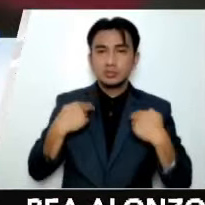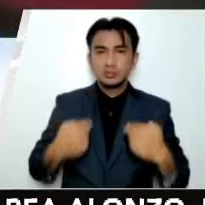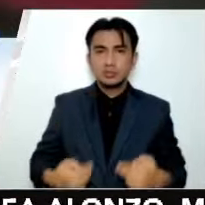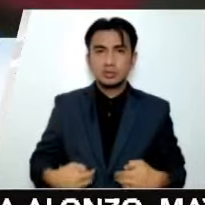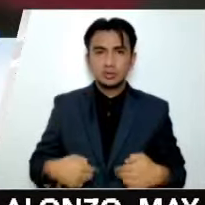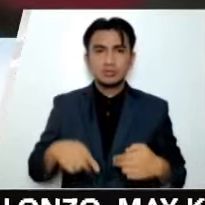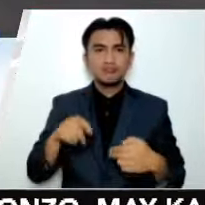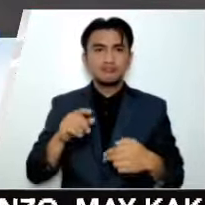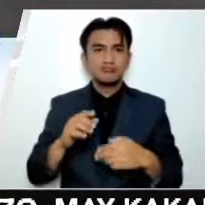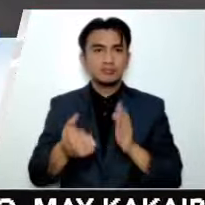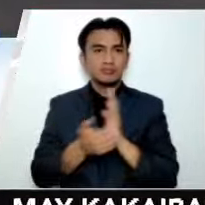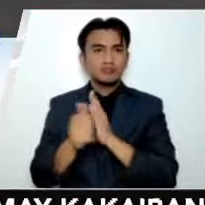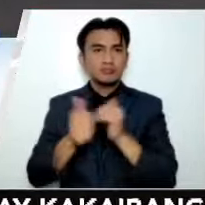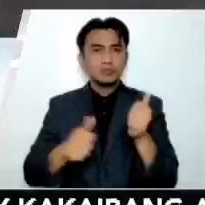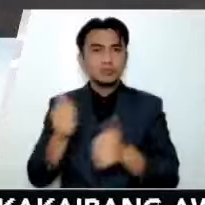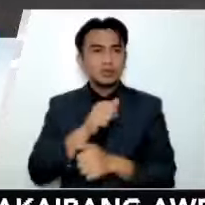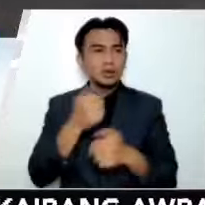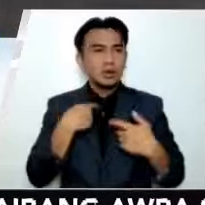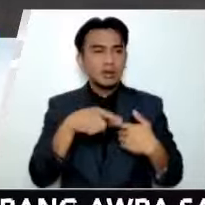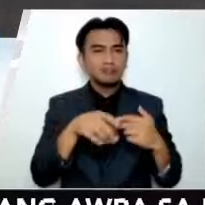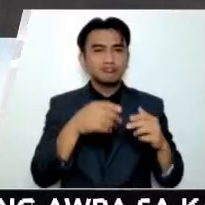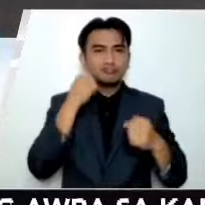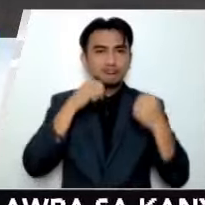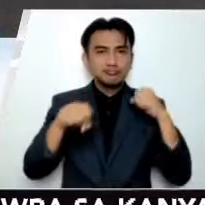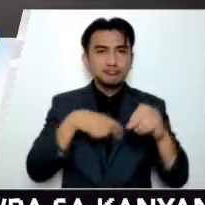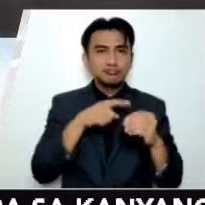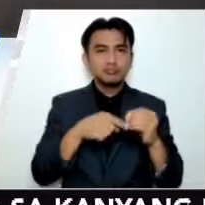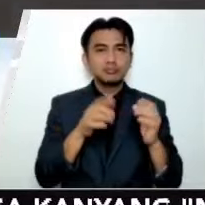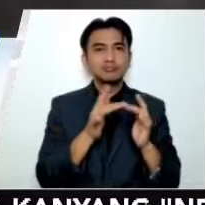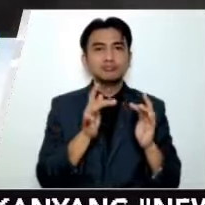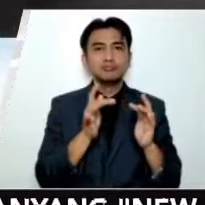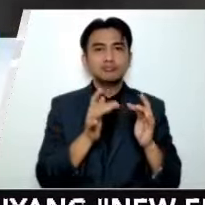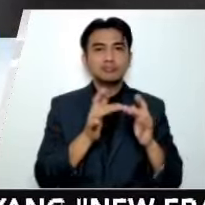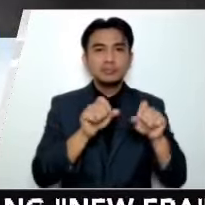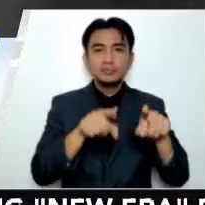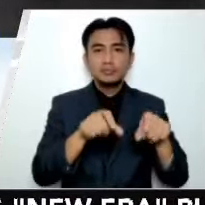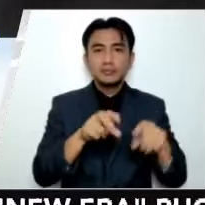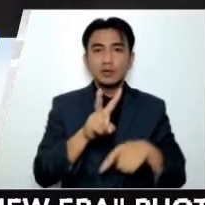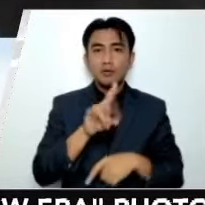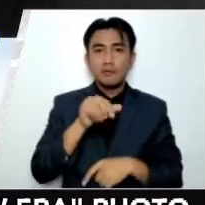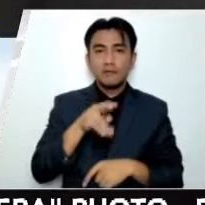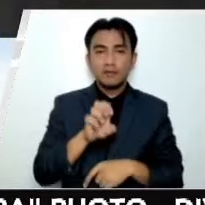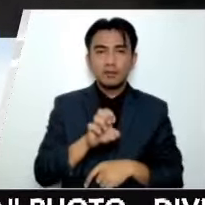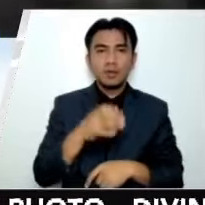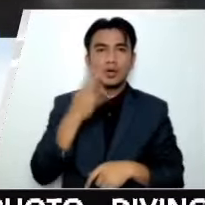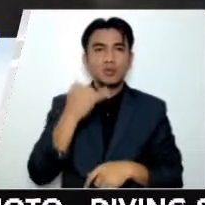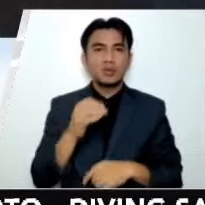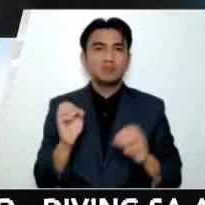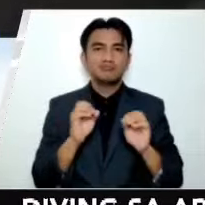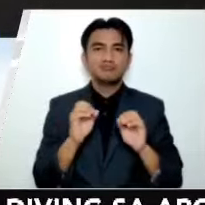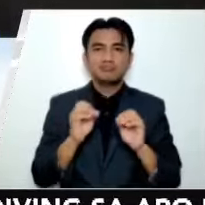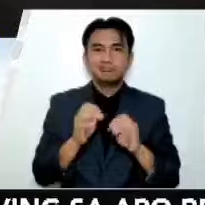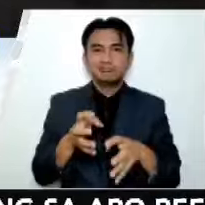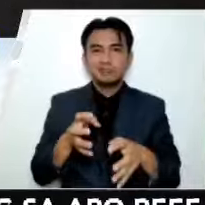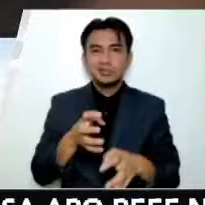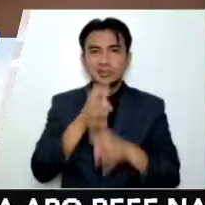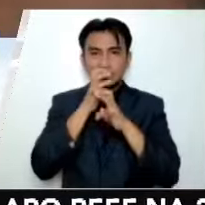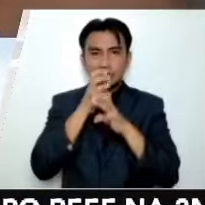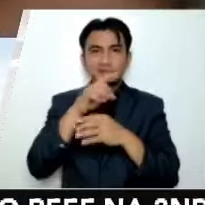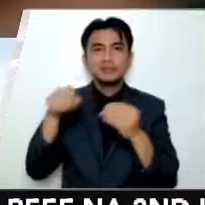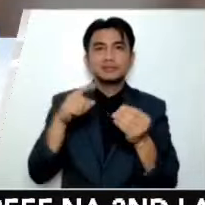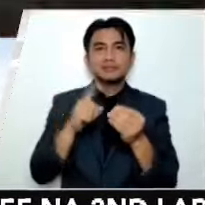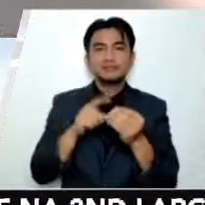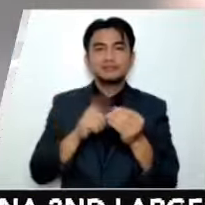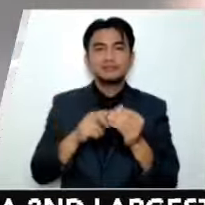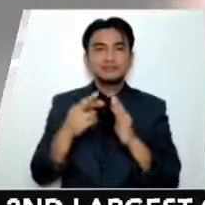company online laban sa kanilang health campaign. Napakalambot din daw kasi ng batas sa pag-regulate ng vape at